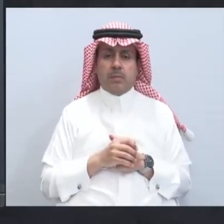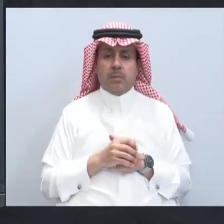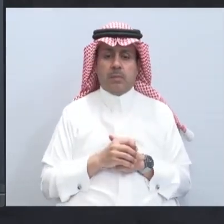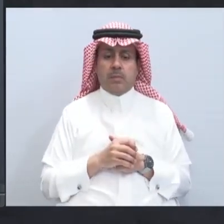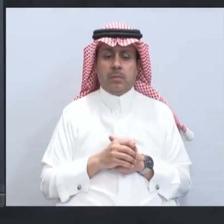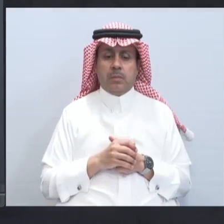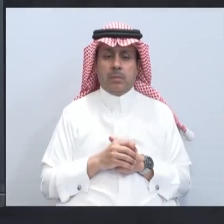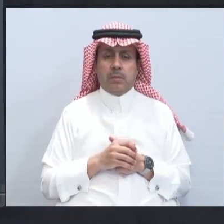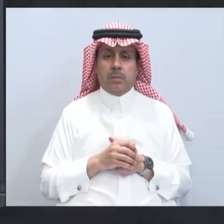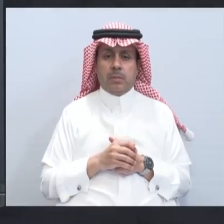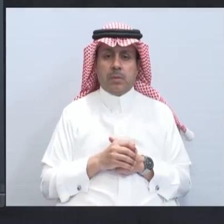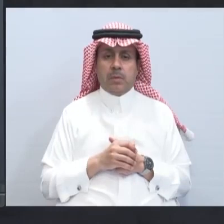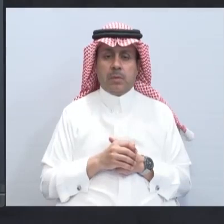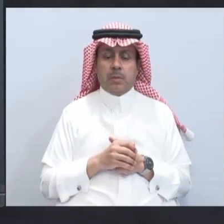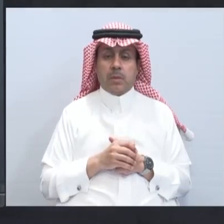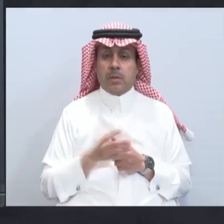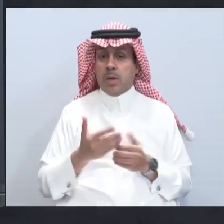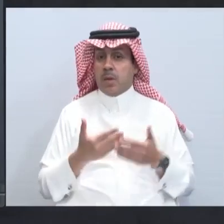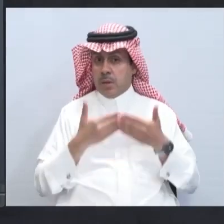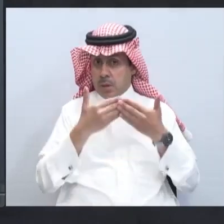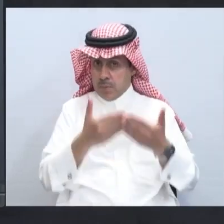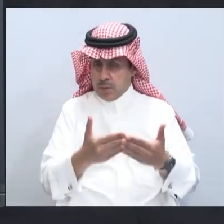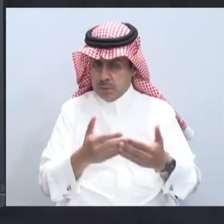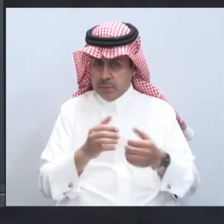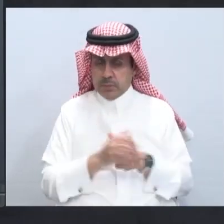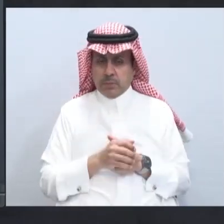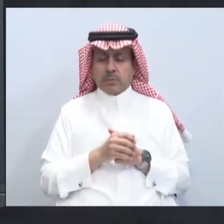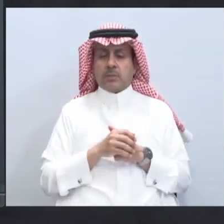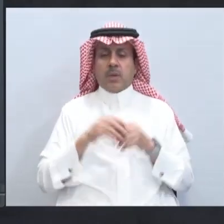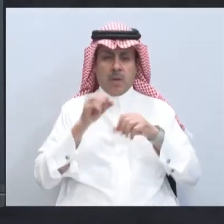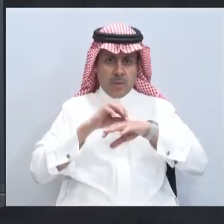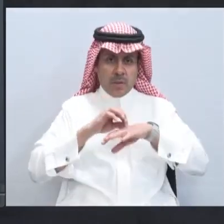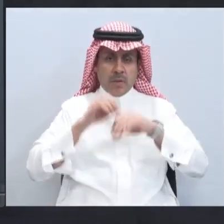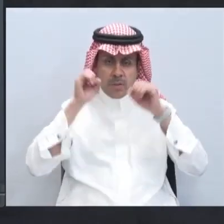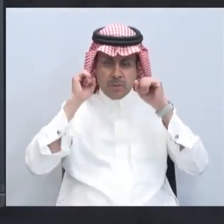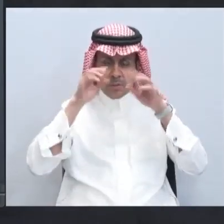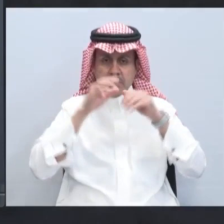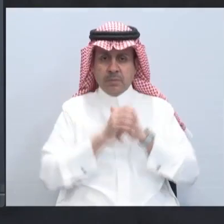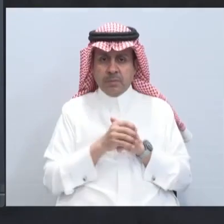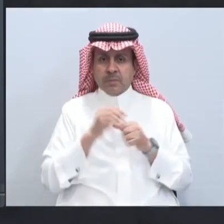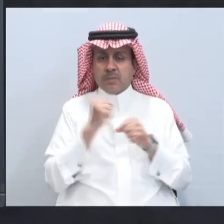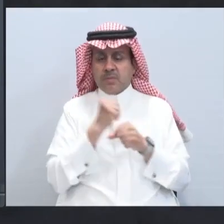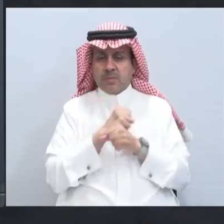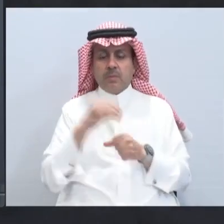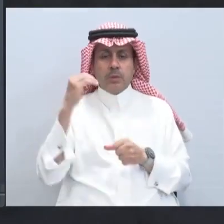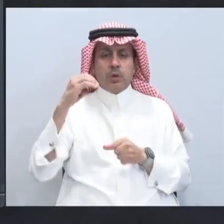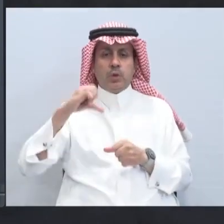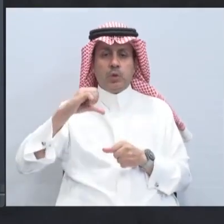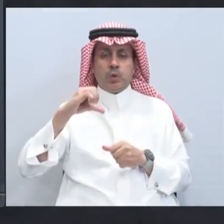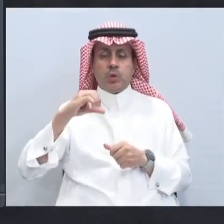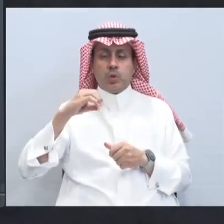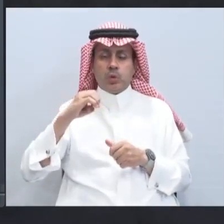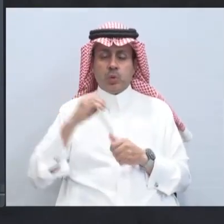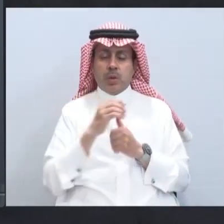يعني ما يقدمه ايضا من خدمات ان معظم الناس تقوم باستخدام لهذا